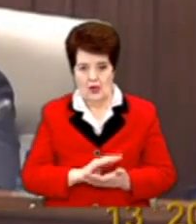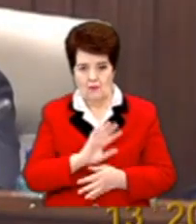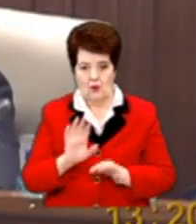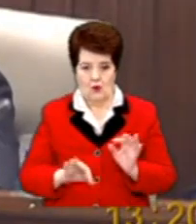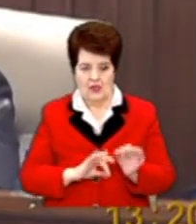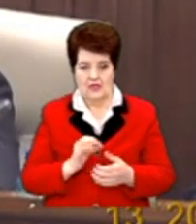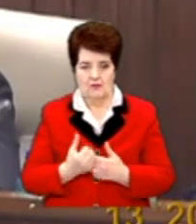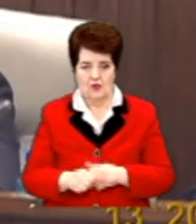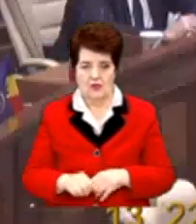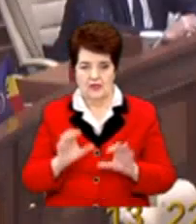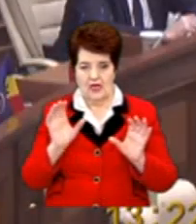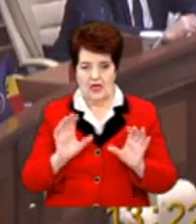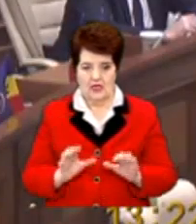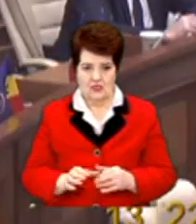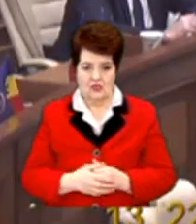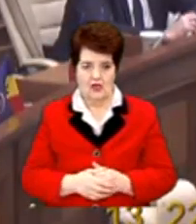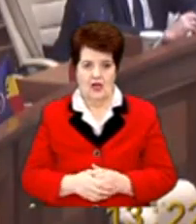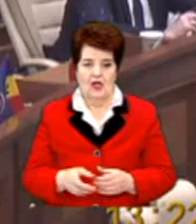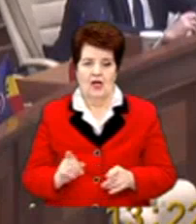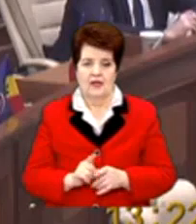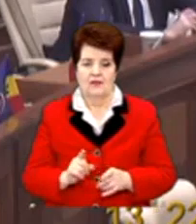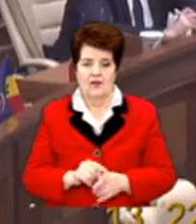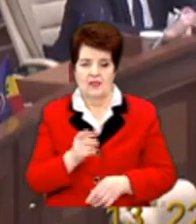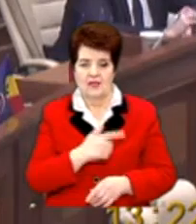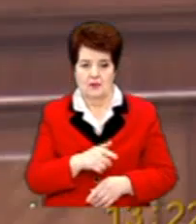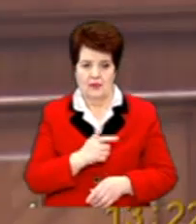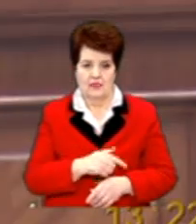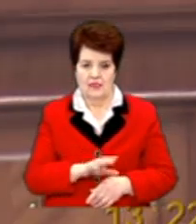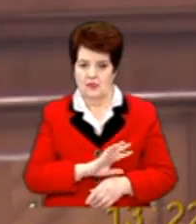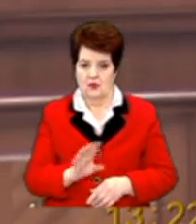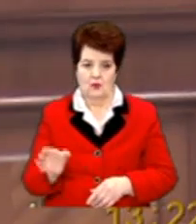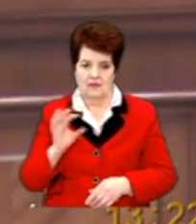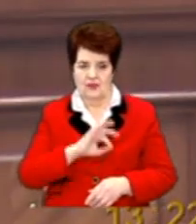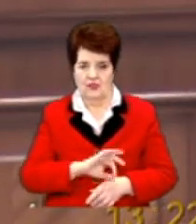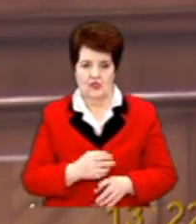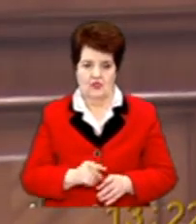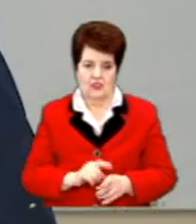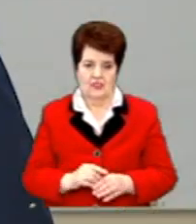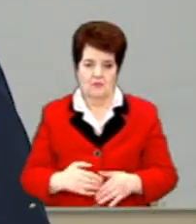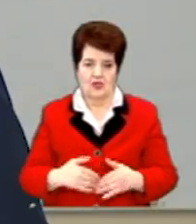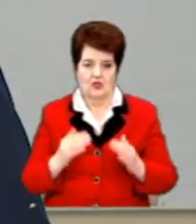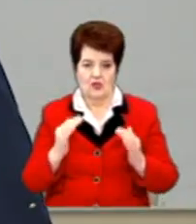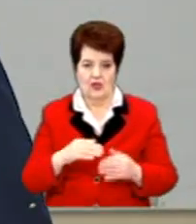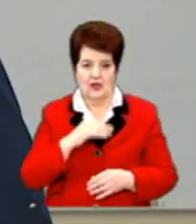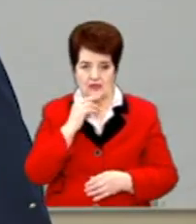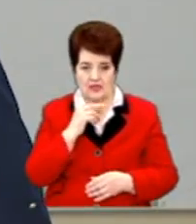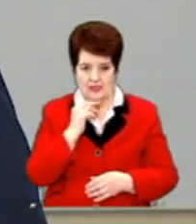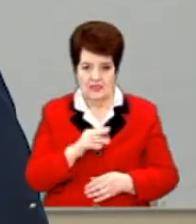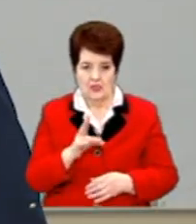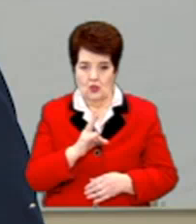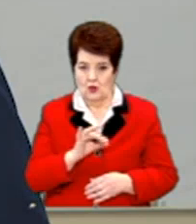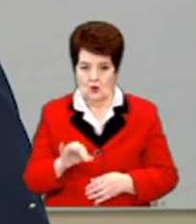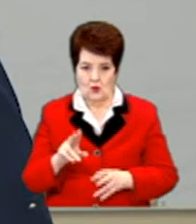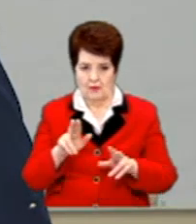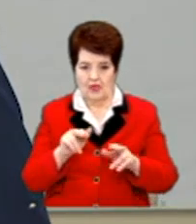de modificare a legii inițiale, astfel încât deputații să nu mai beneficieze de aceste majorări. Atenție, nu